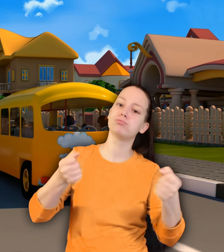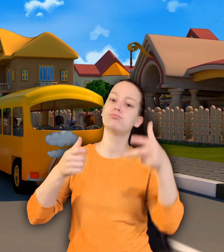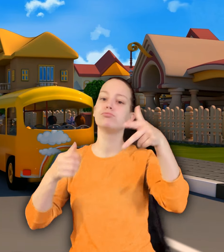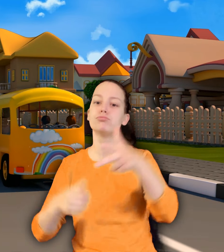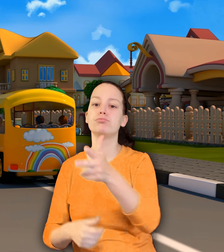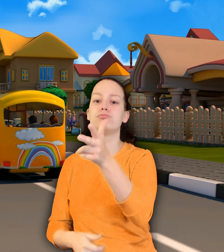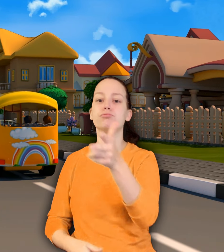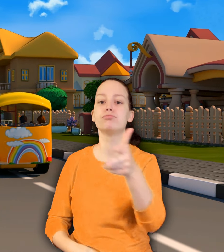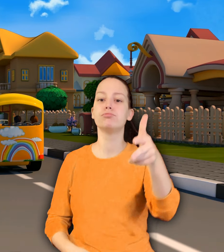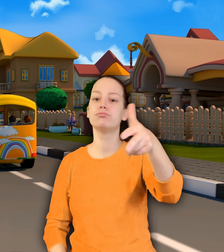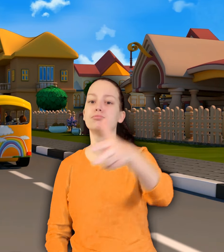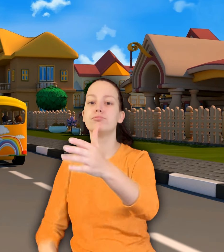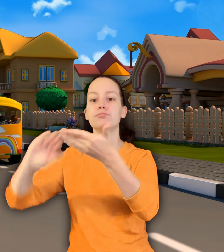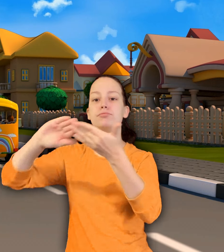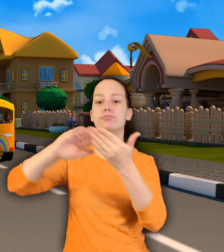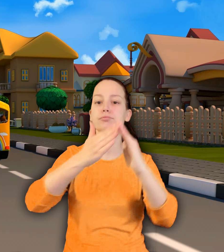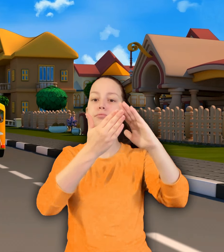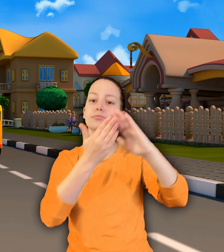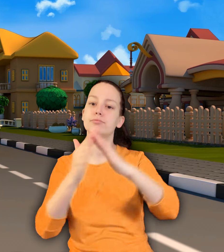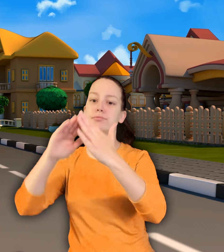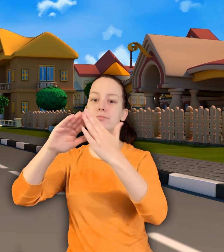ええ